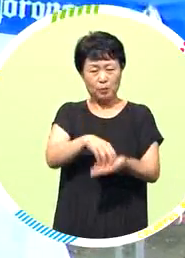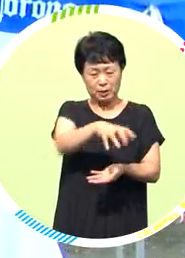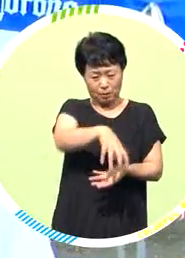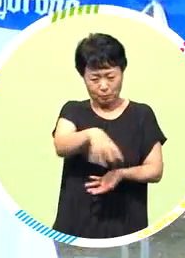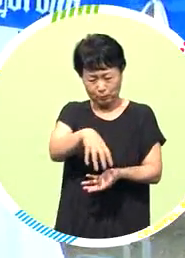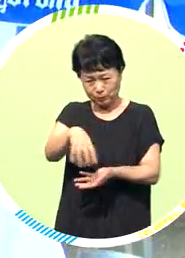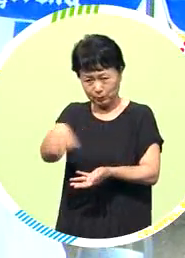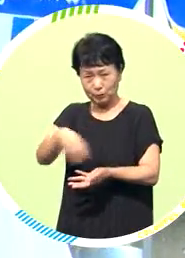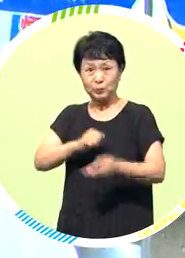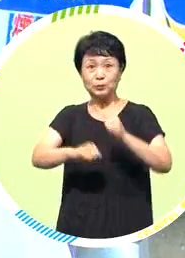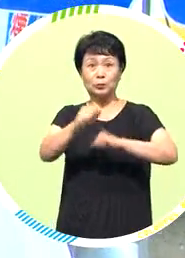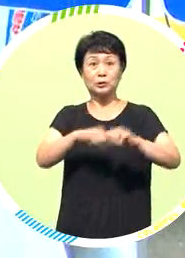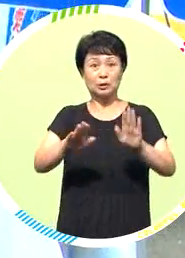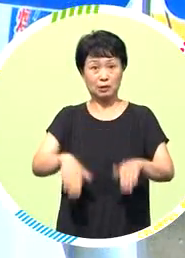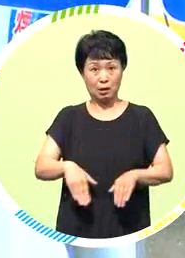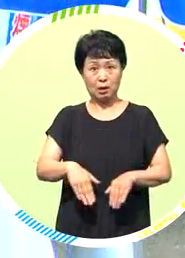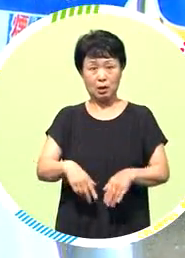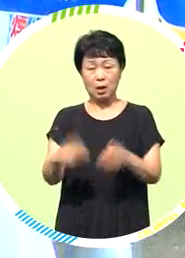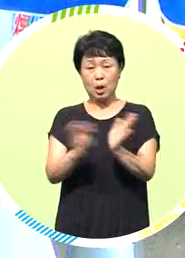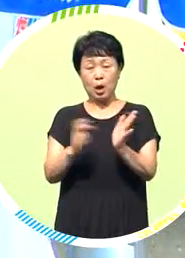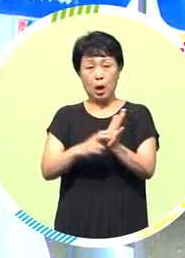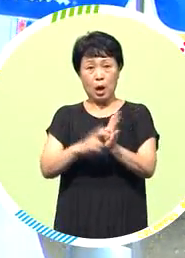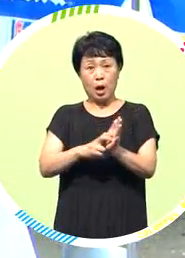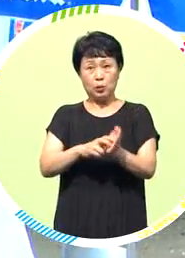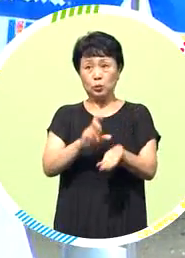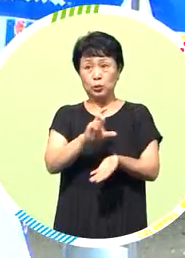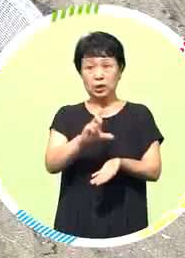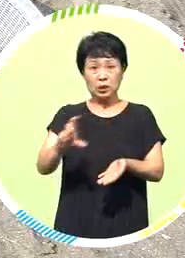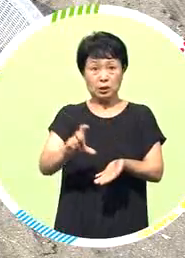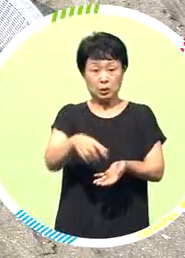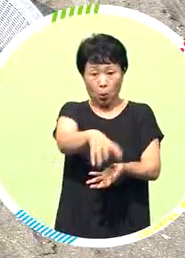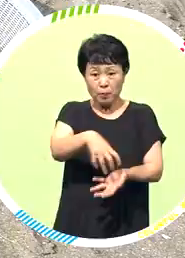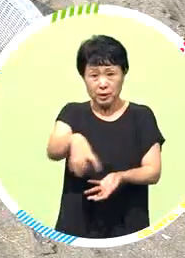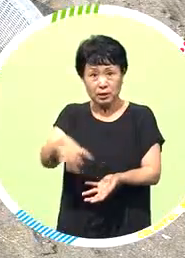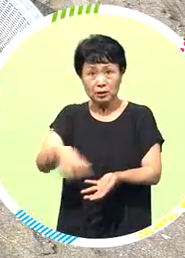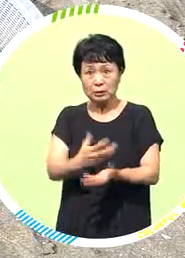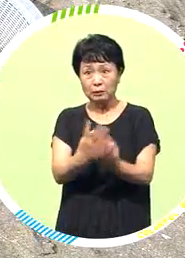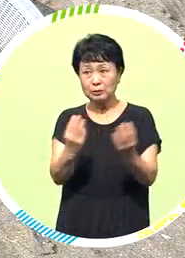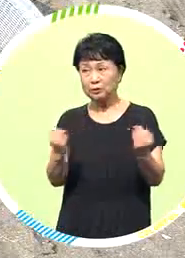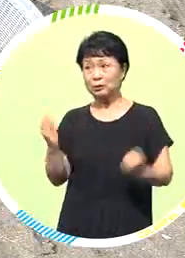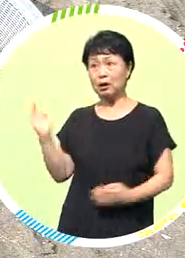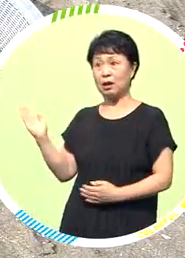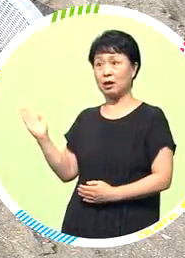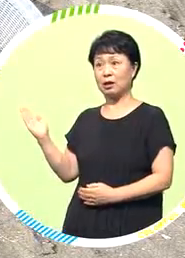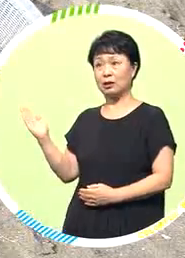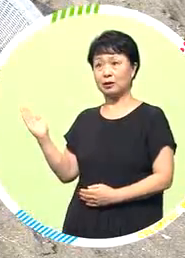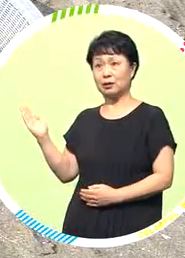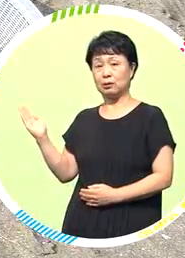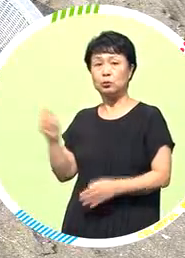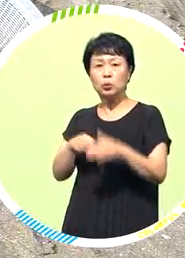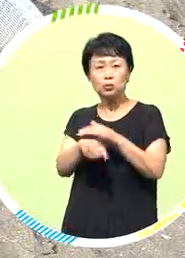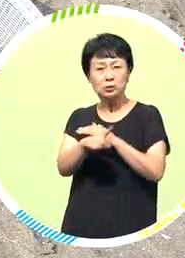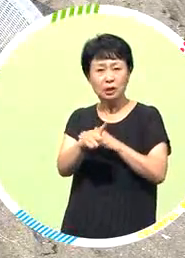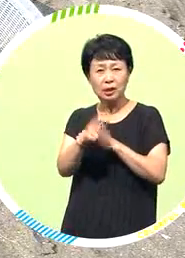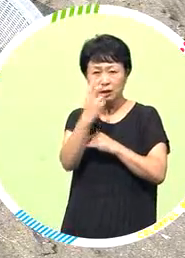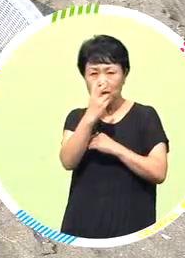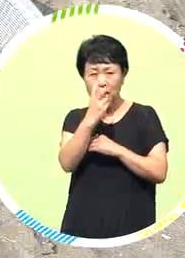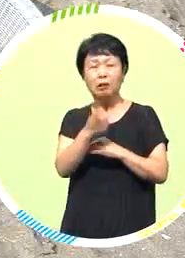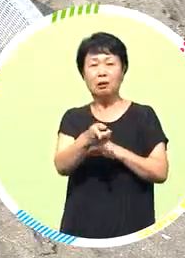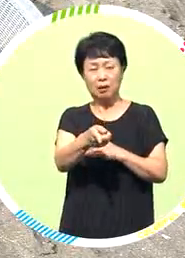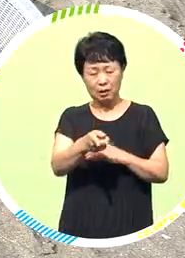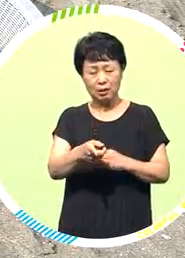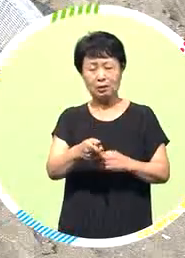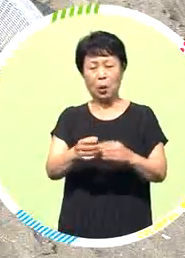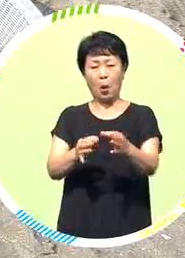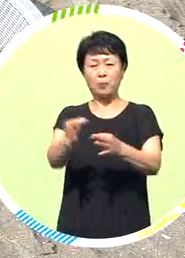ですけれども、釘がたくさん出てきてしまった。それを調べていったら、海の家の解体時に、